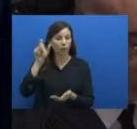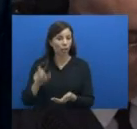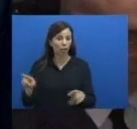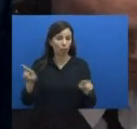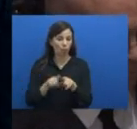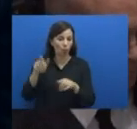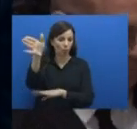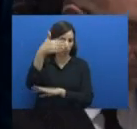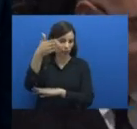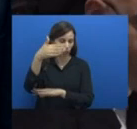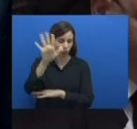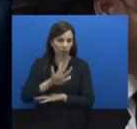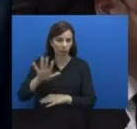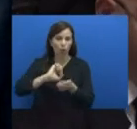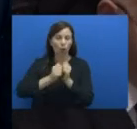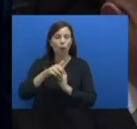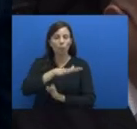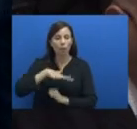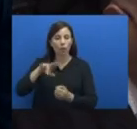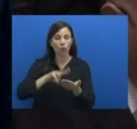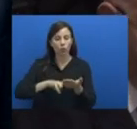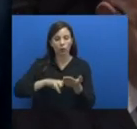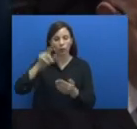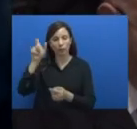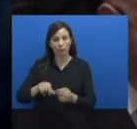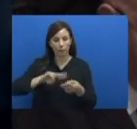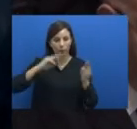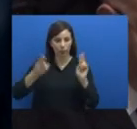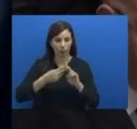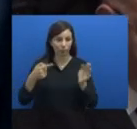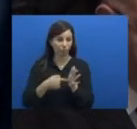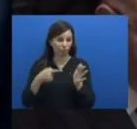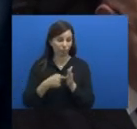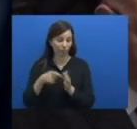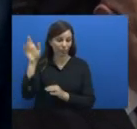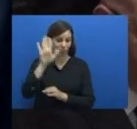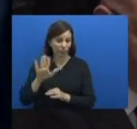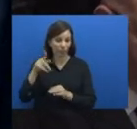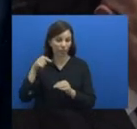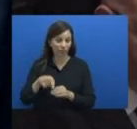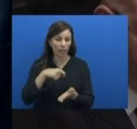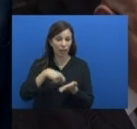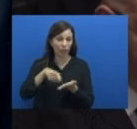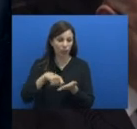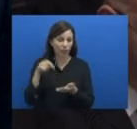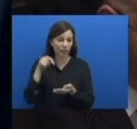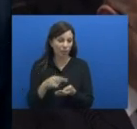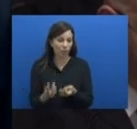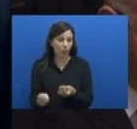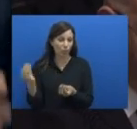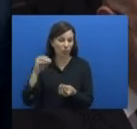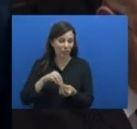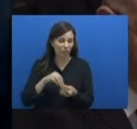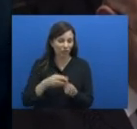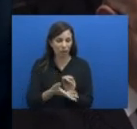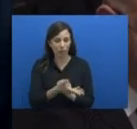المحكمة. وأزيد إلى ذلك في جوابي إنه ليس هناك شيء تطيع الحكومة إليه إذا